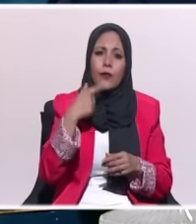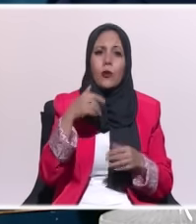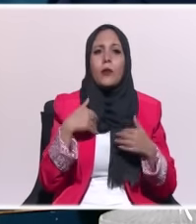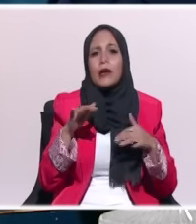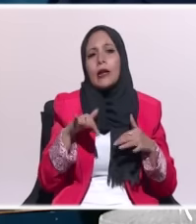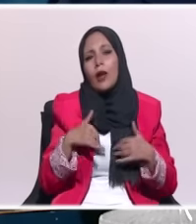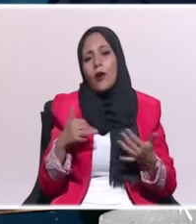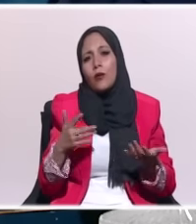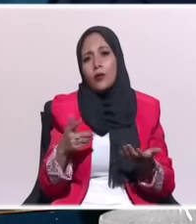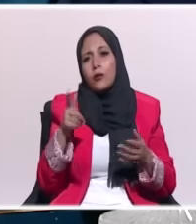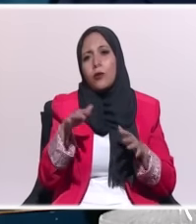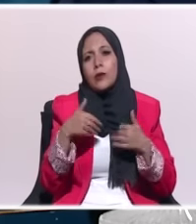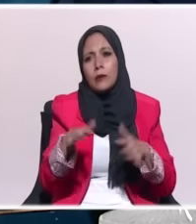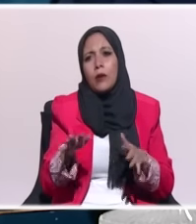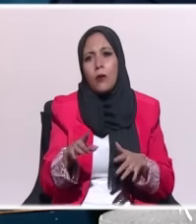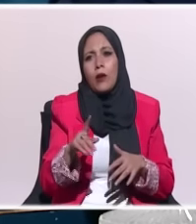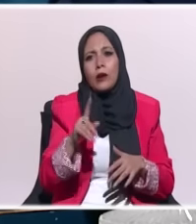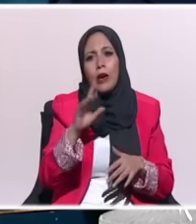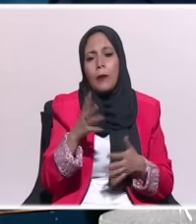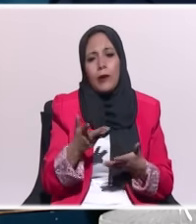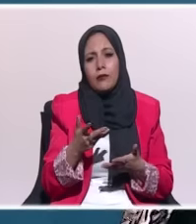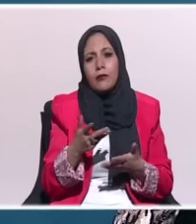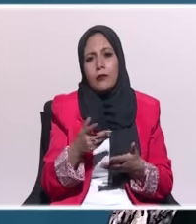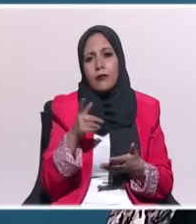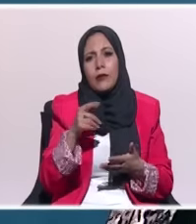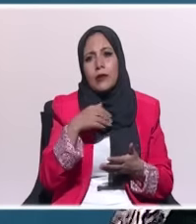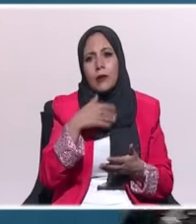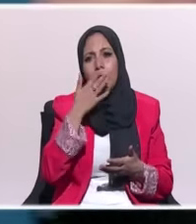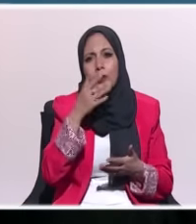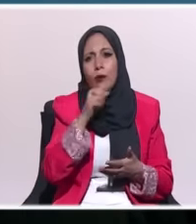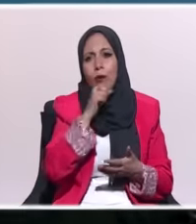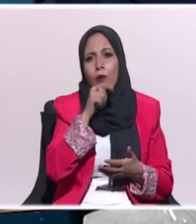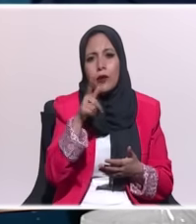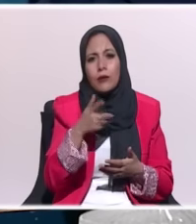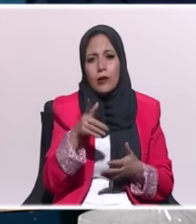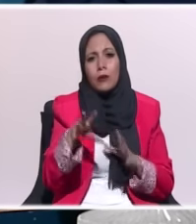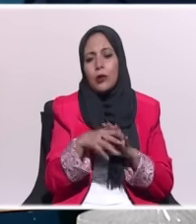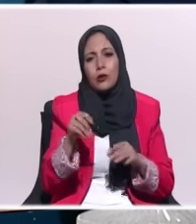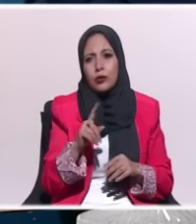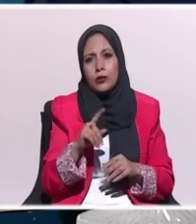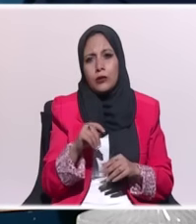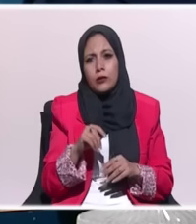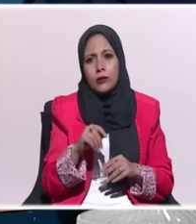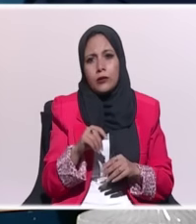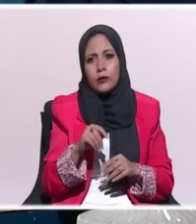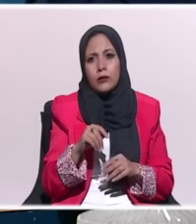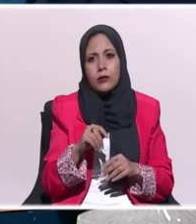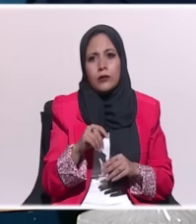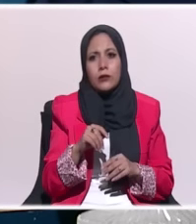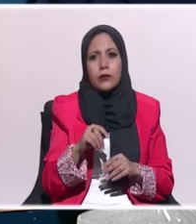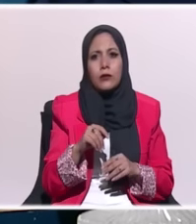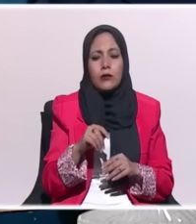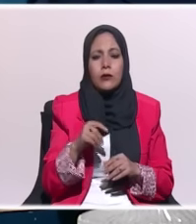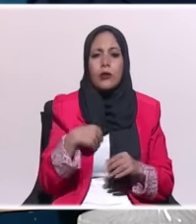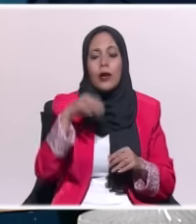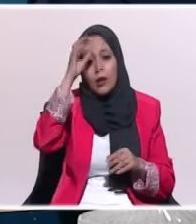اموت واسيبها كده لوحدها في الدنيا. اصل ده معاش ابويا انا. هي ما تاخدوش. تاخدوش ليه؟ ما